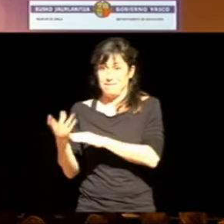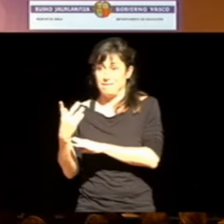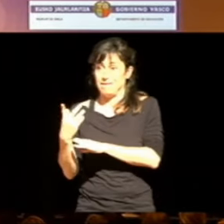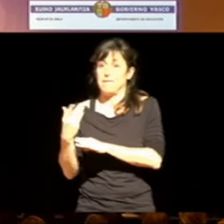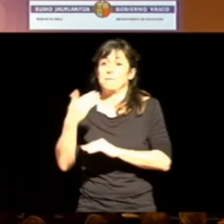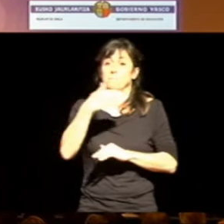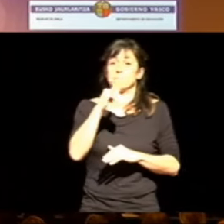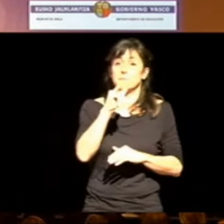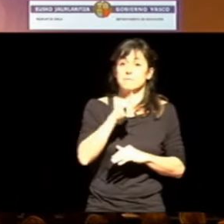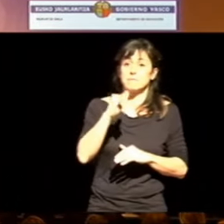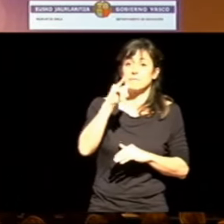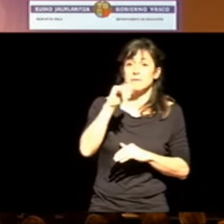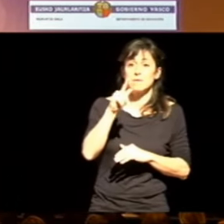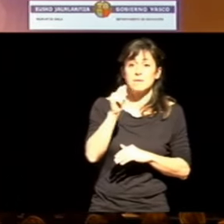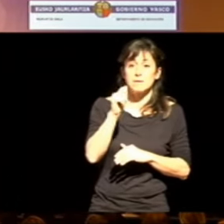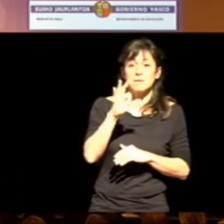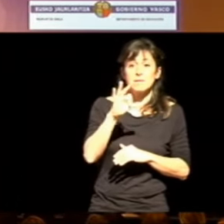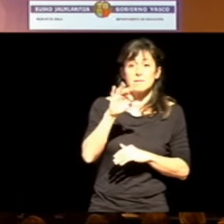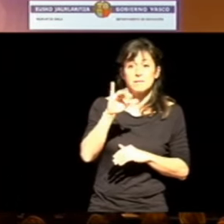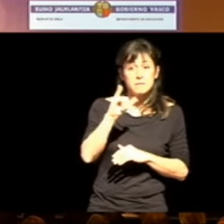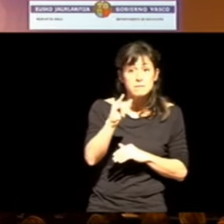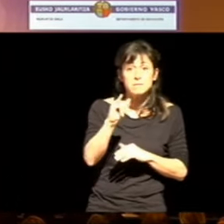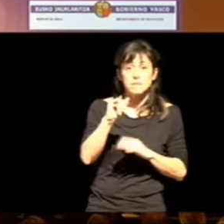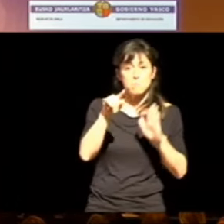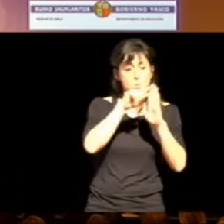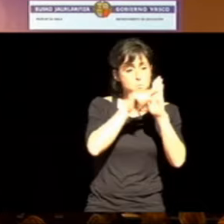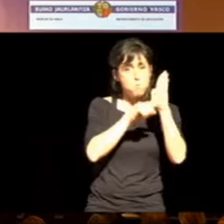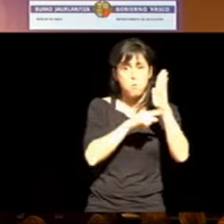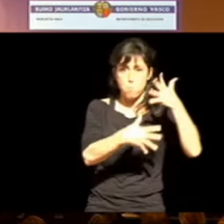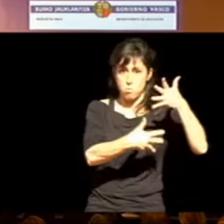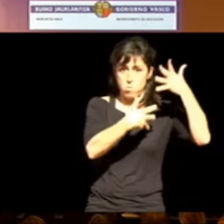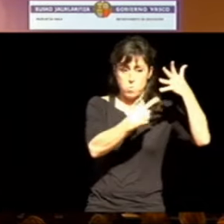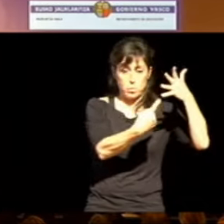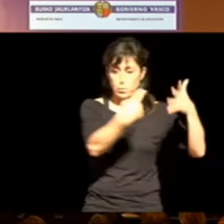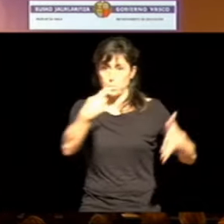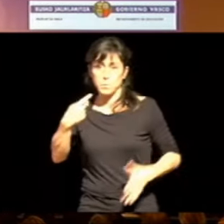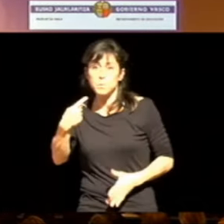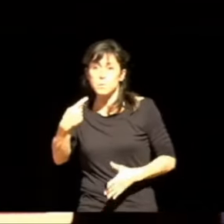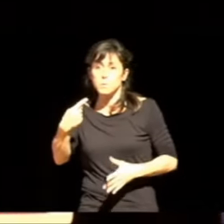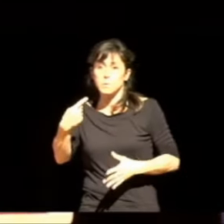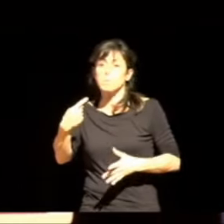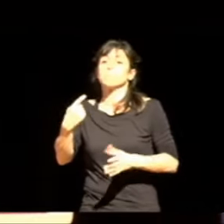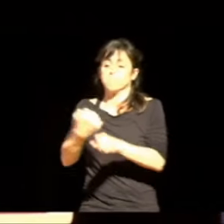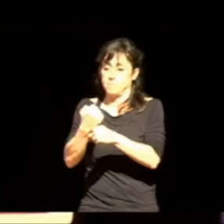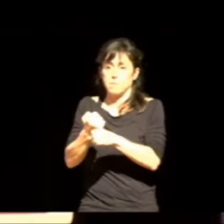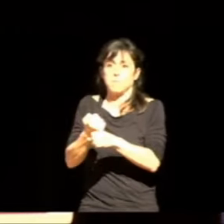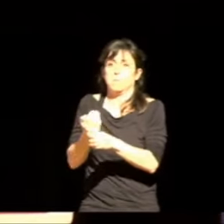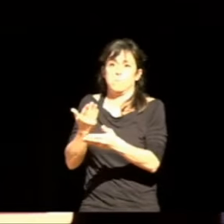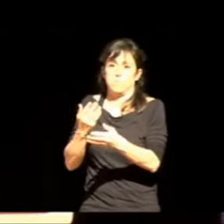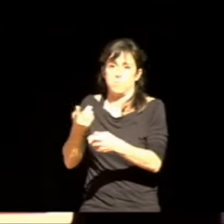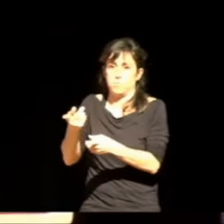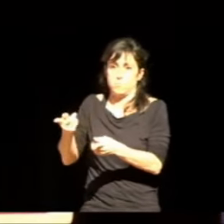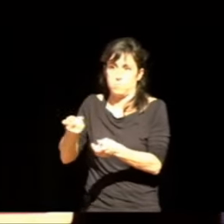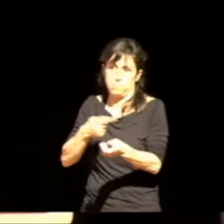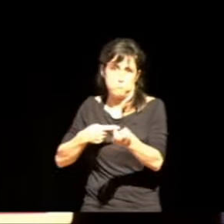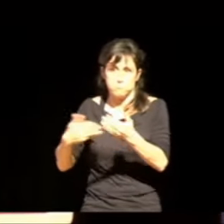lan koordinatuari, ez? Bizikasik 10 gako ditu, eta horietariko bat lan koordinatu da. Bueno, ba, tresna honen